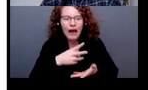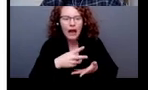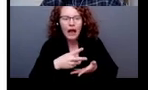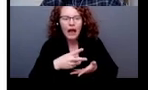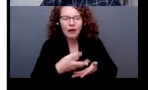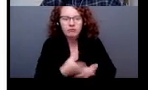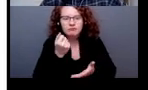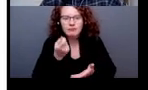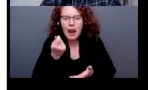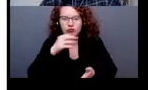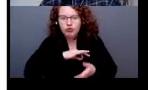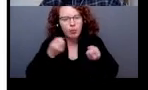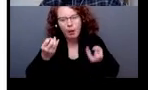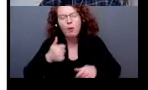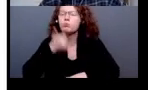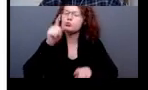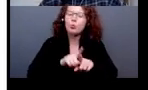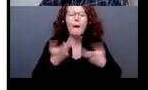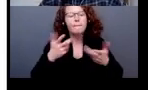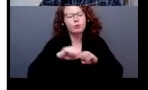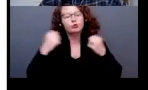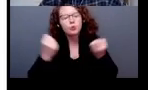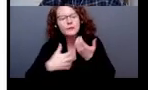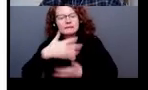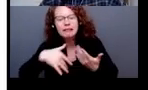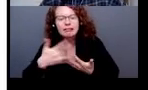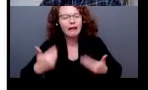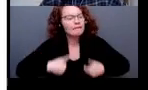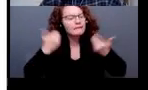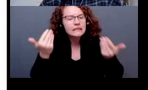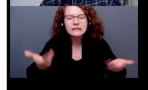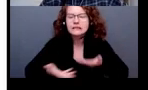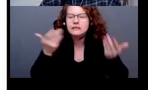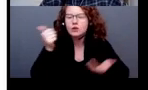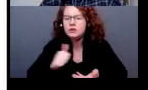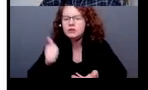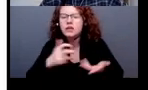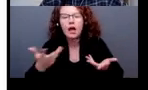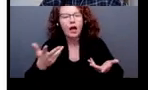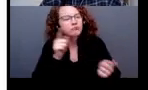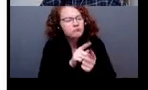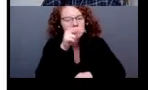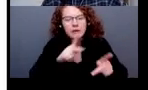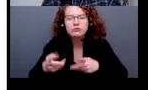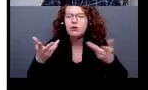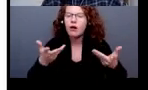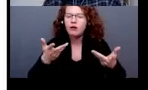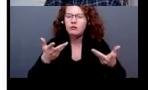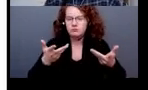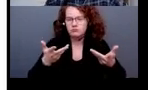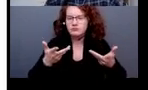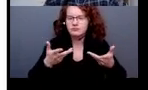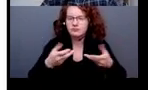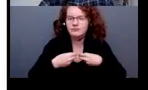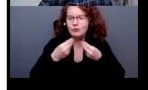la participation à la vie sociale d'un quartier, hein, comme le disait un des gérants que l'on a rencontré, qui fait sens. Et